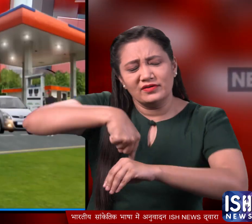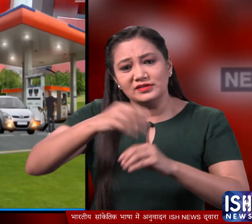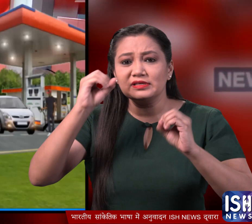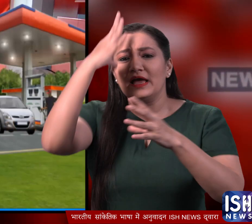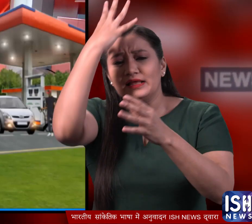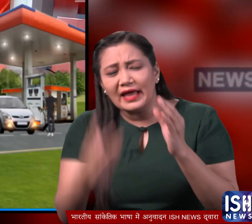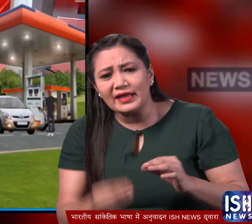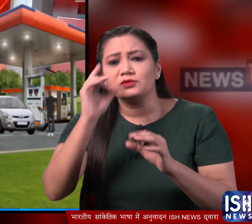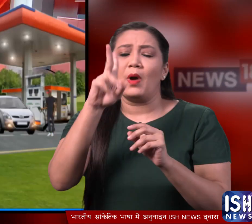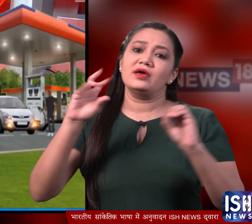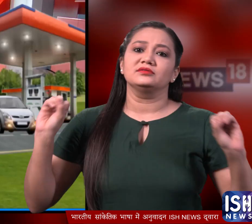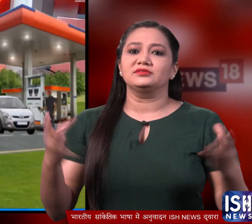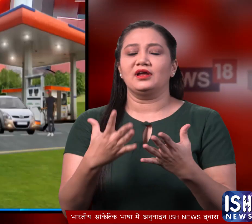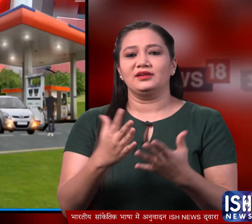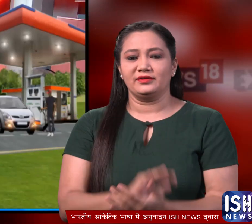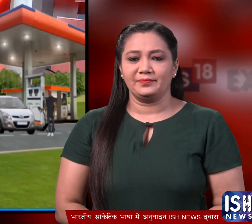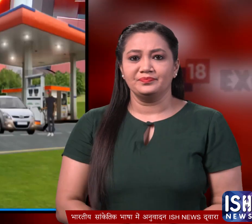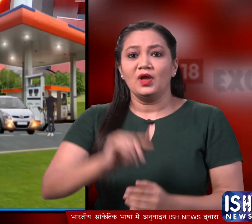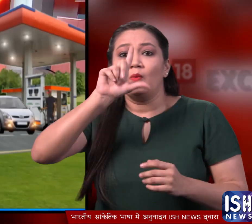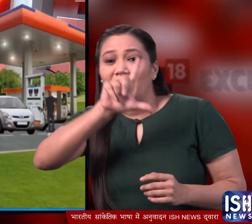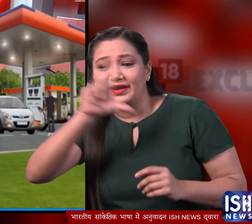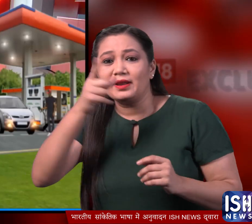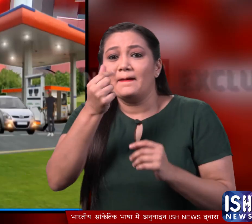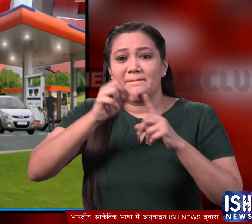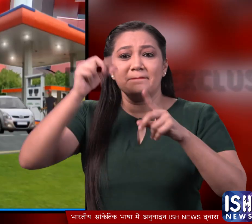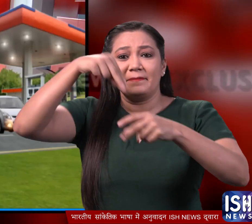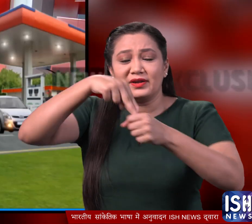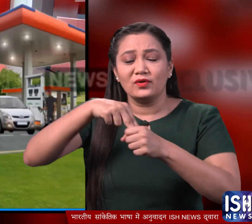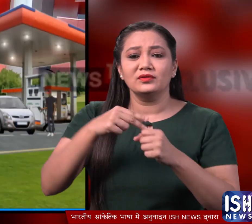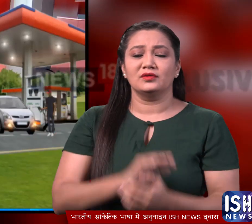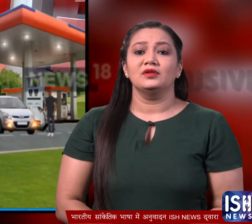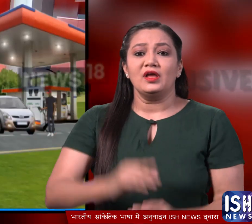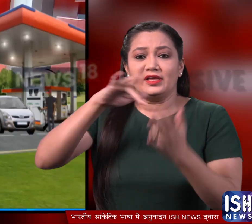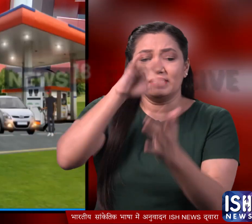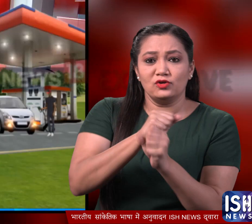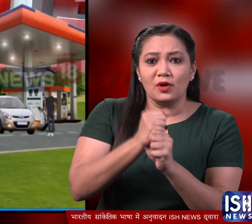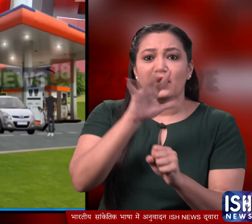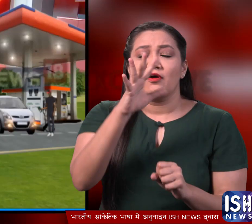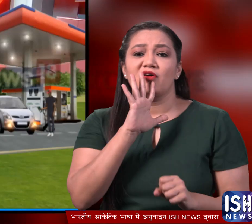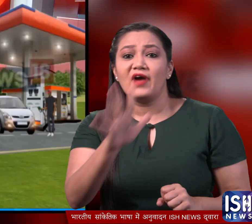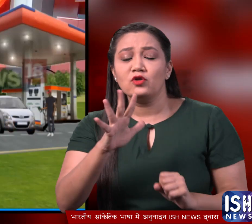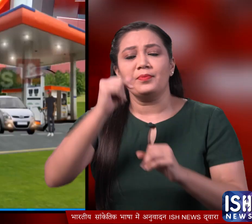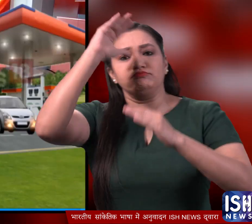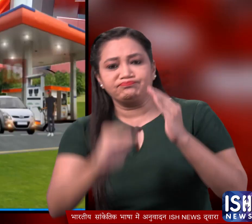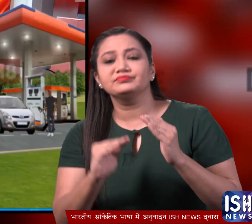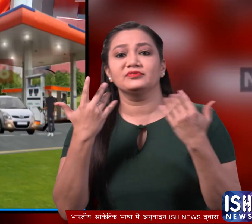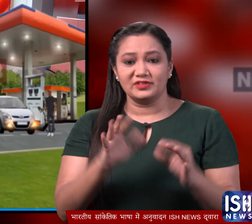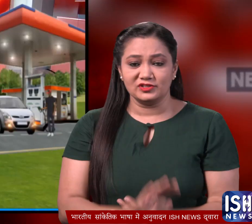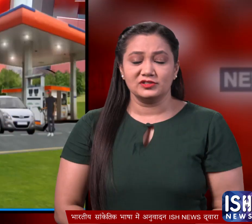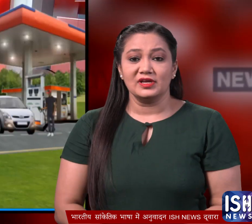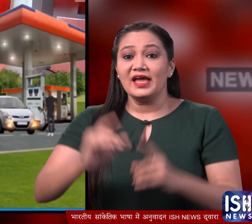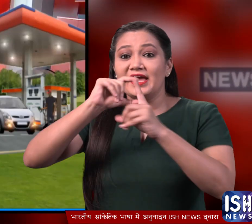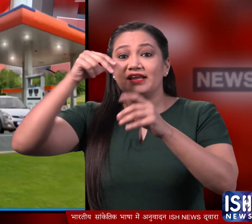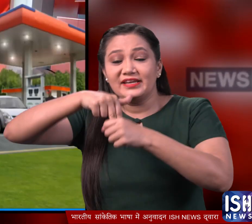ہی رات بارہ بجے سے ہی لاغو ہو جائے گی ایک لیٹر پیٹرول پر لگنے والی ایکسائز ڈیوٹی میں کیندر سرکار نے پانچ روپے کٹوٹی کا فیصلہ لیا